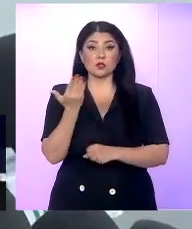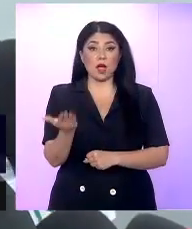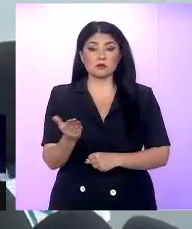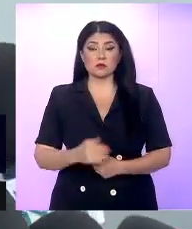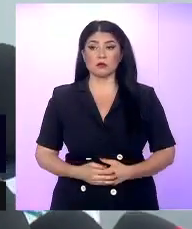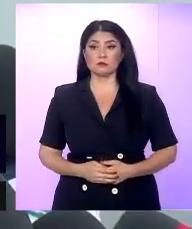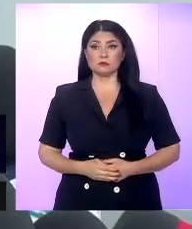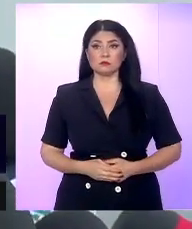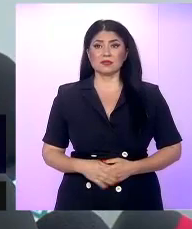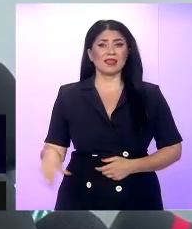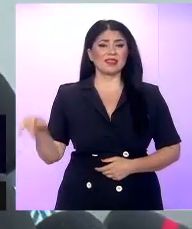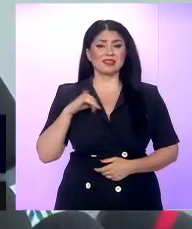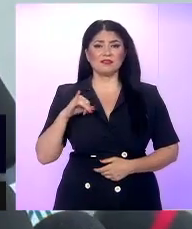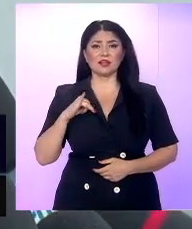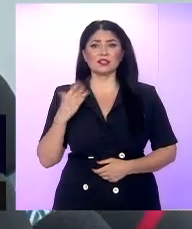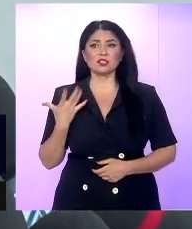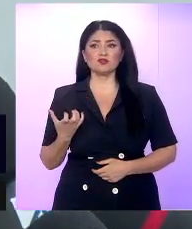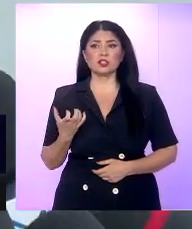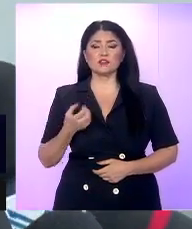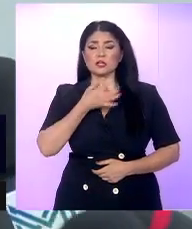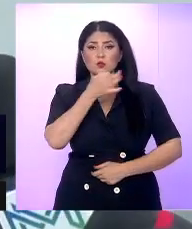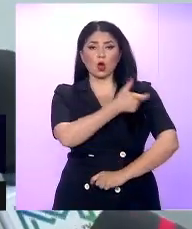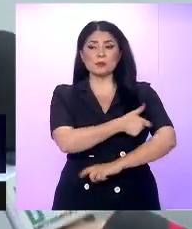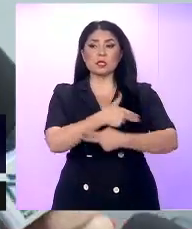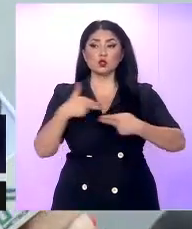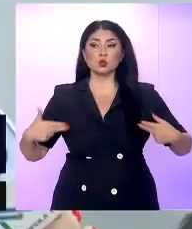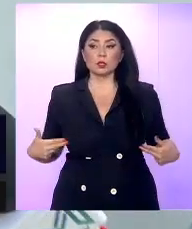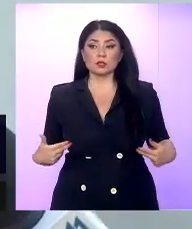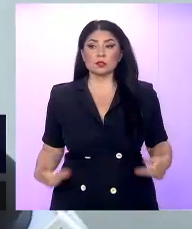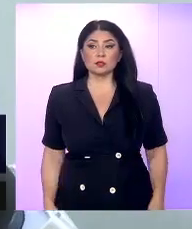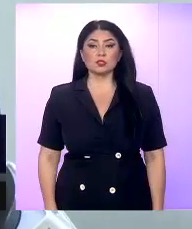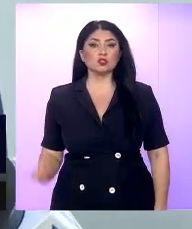lucru, indiferent de poziția Comisiei Juridice.